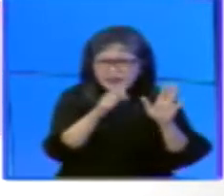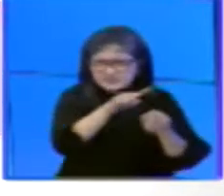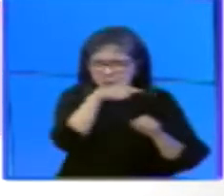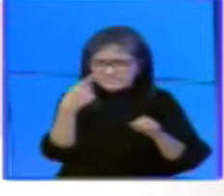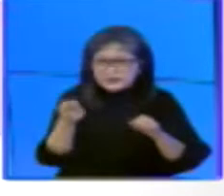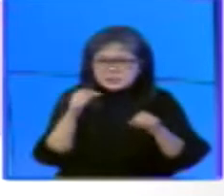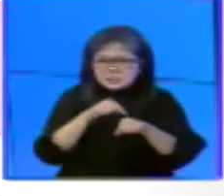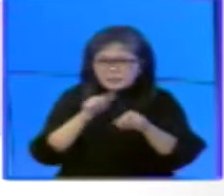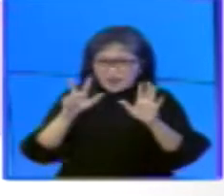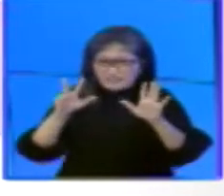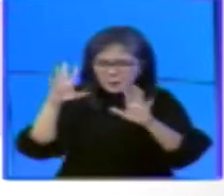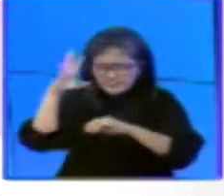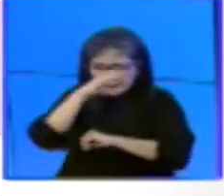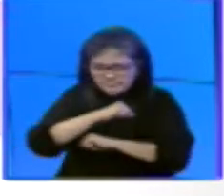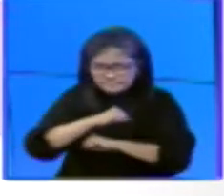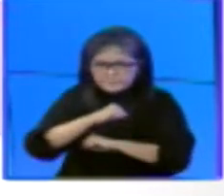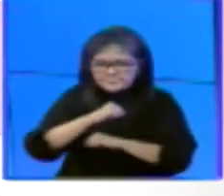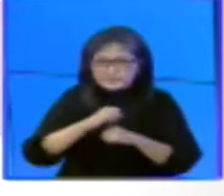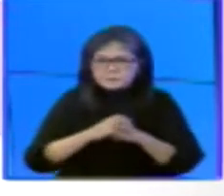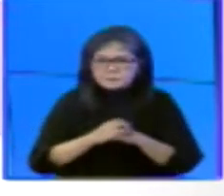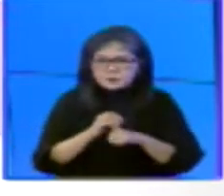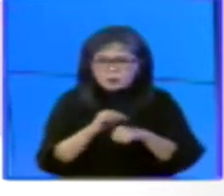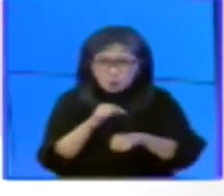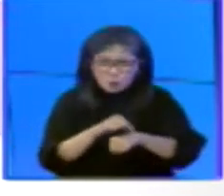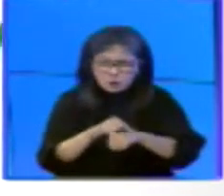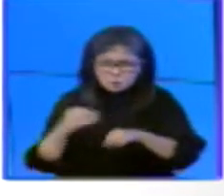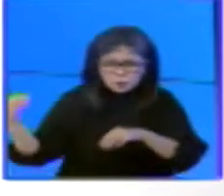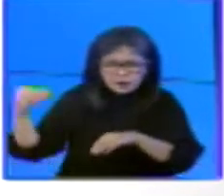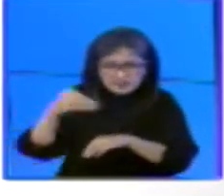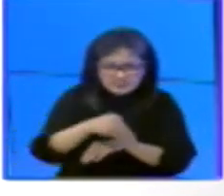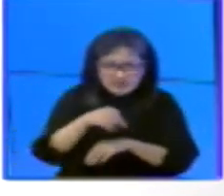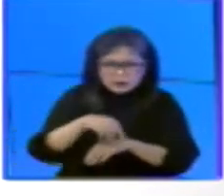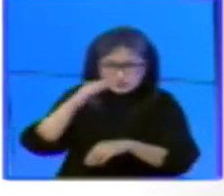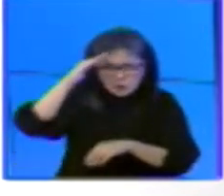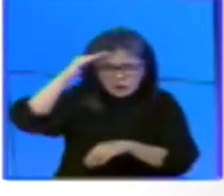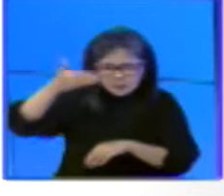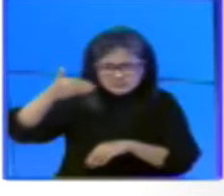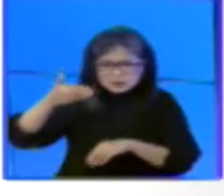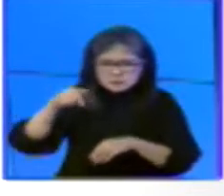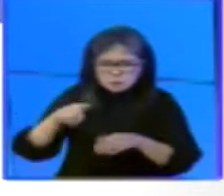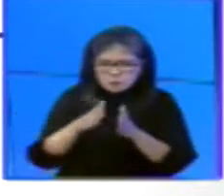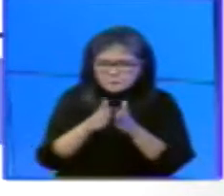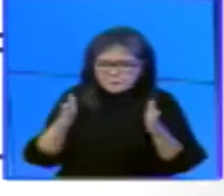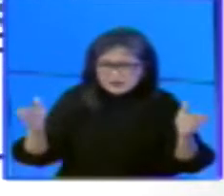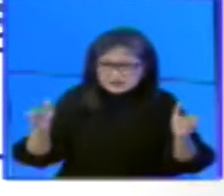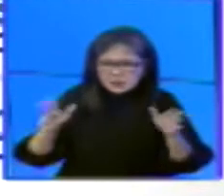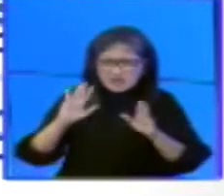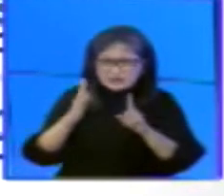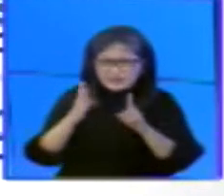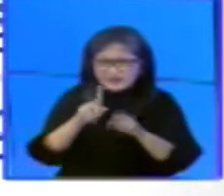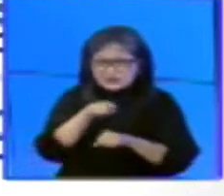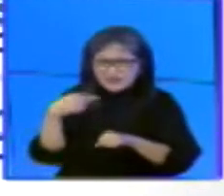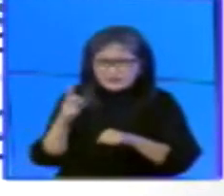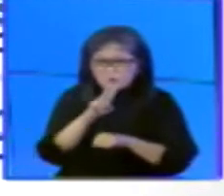malam. Tak hanya itu, waktu kedatangan antar kereta juga diperpanjang menjadi 15 hingga 30 menit